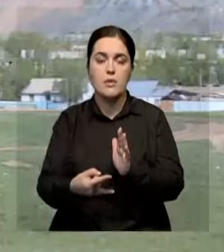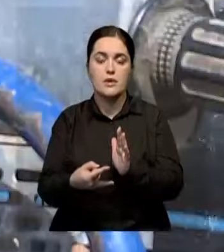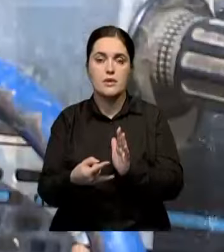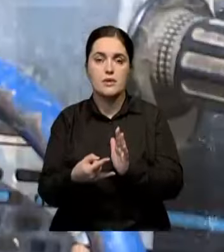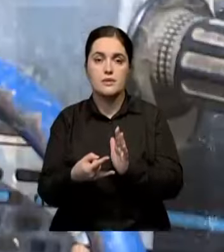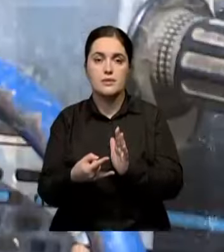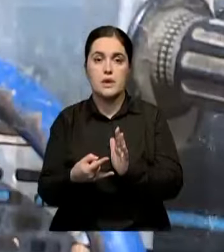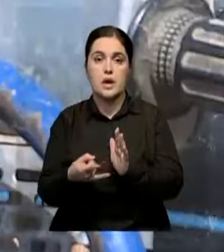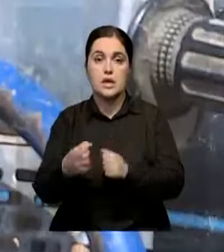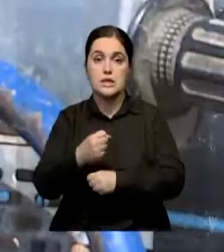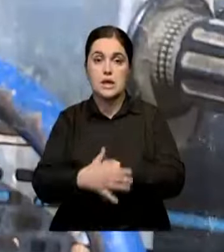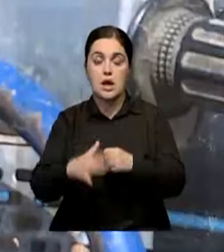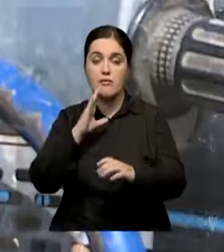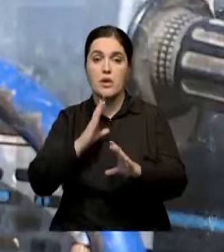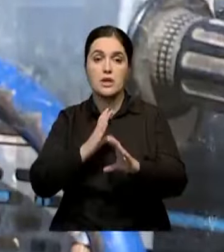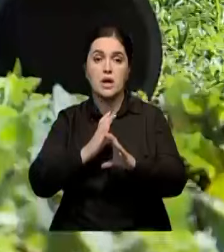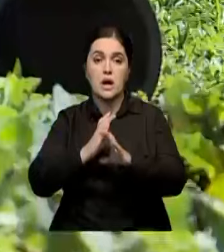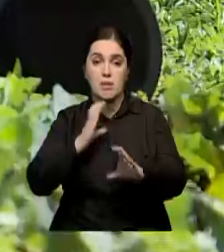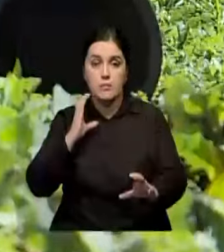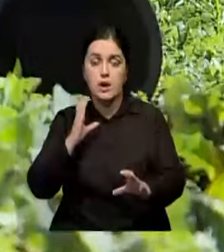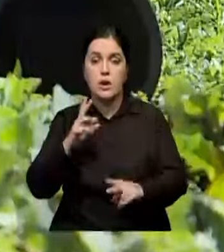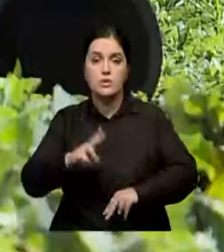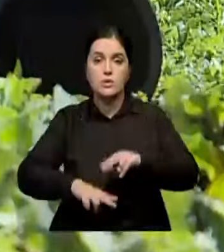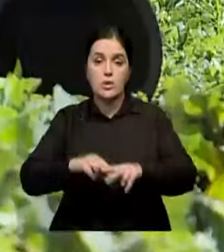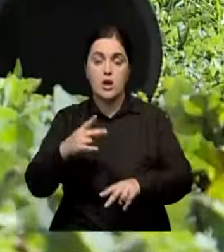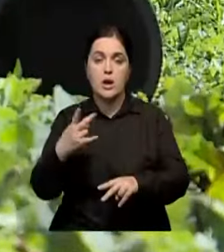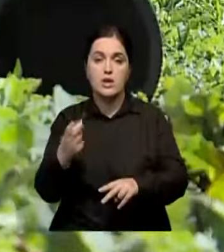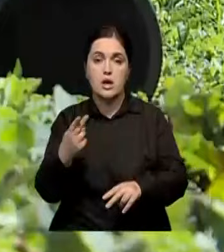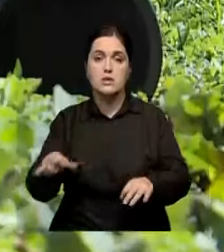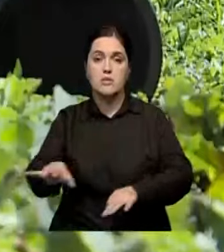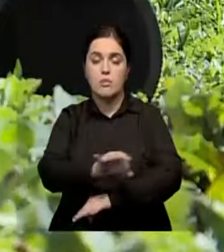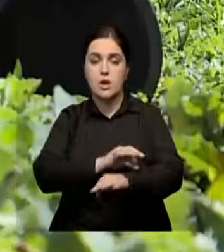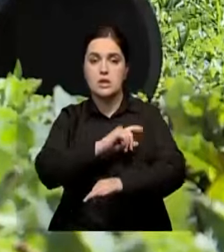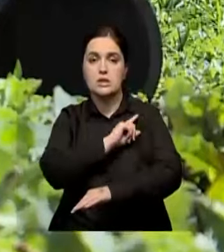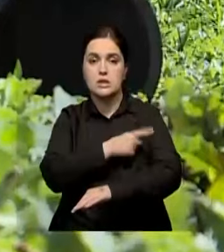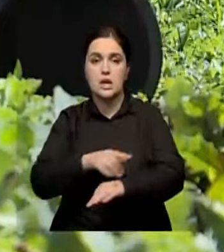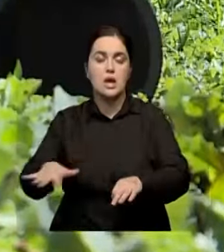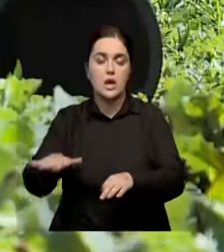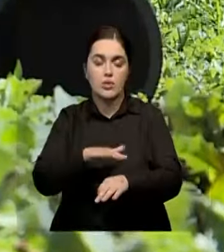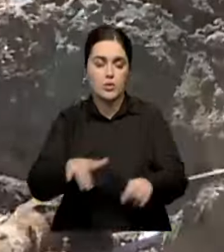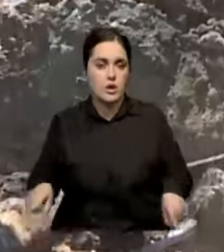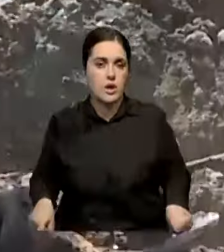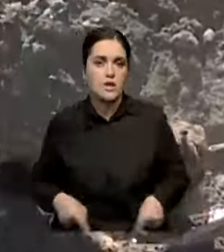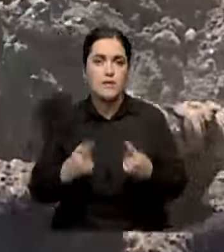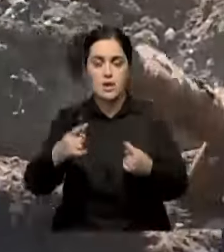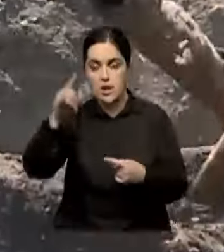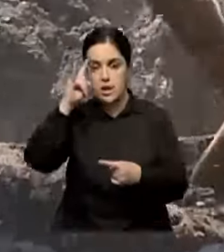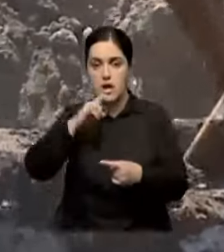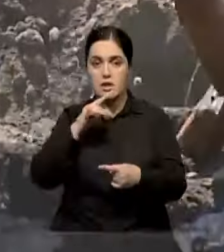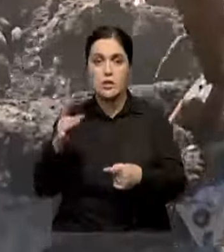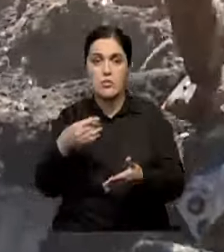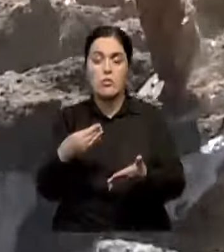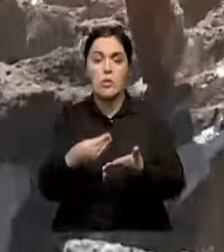скважины. Центральный водопровод и систему канализации строят по национальному проекту «Сильные регионы. Драйвер развития страны». Из республиканской